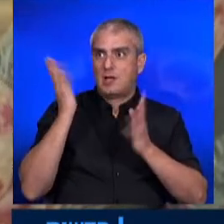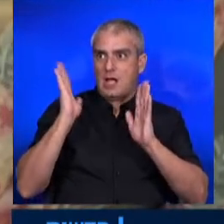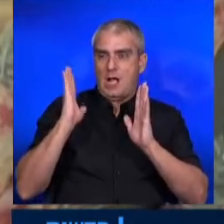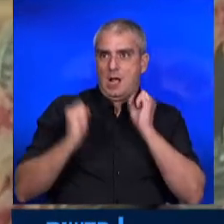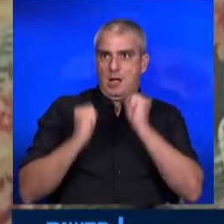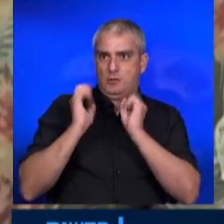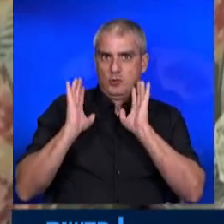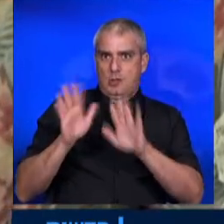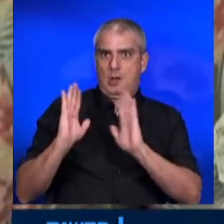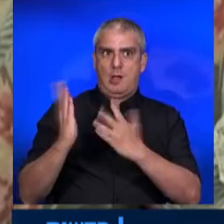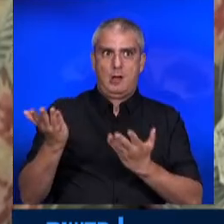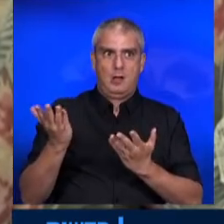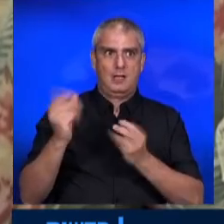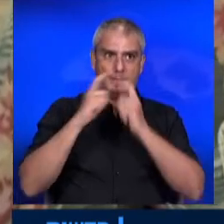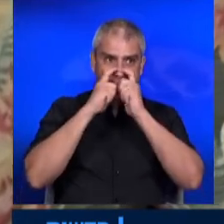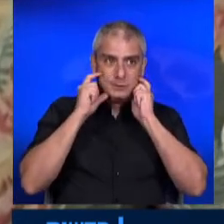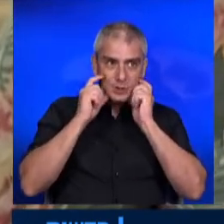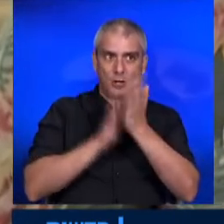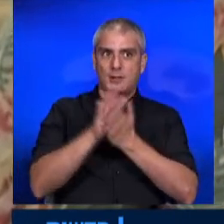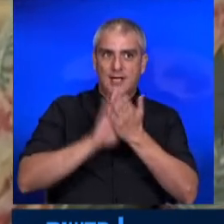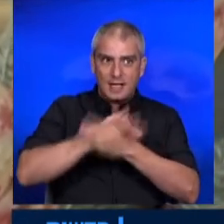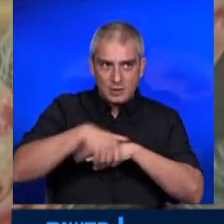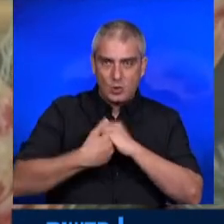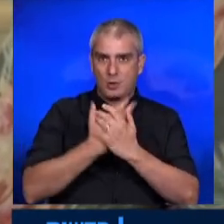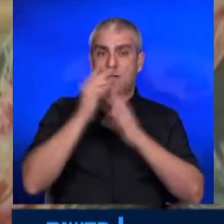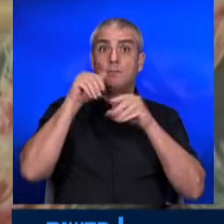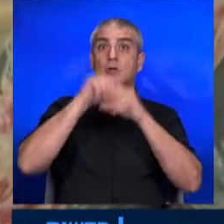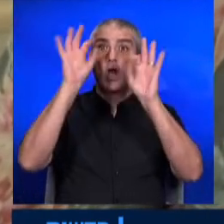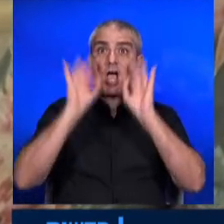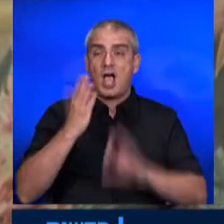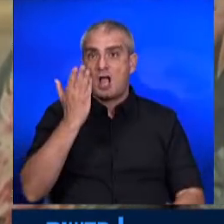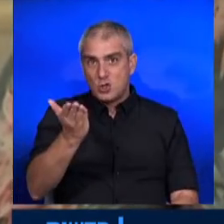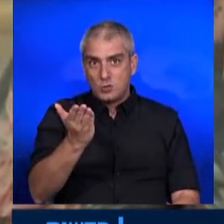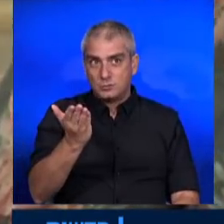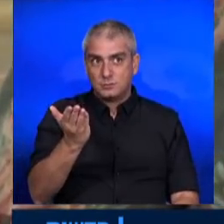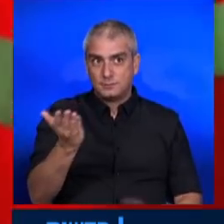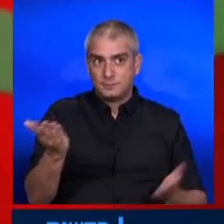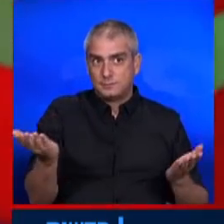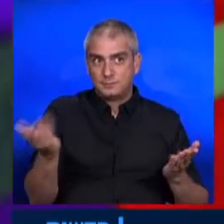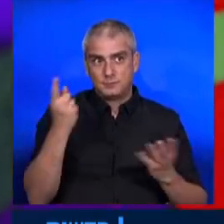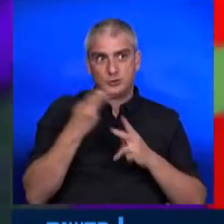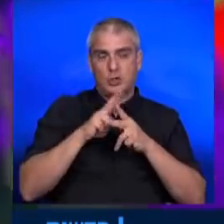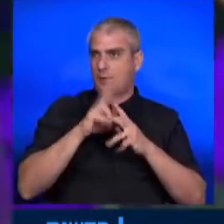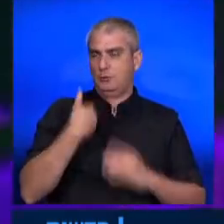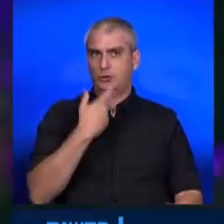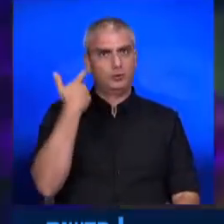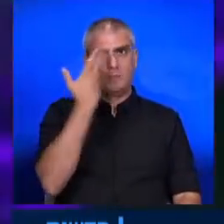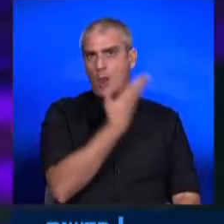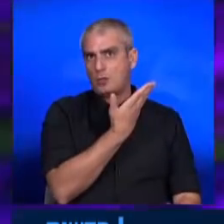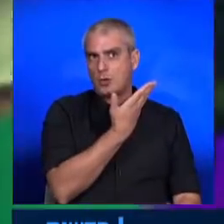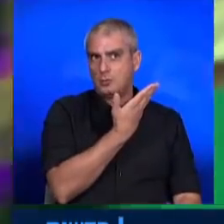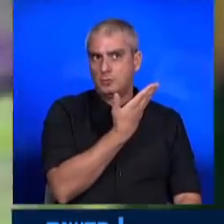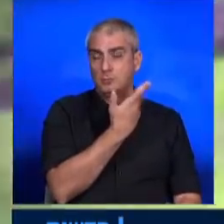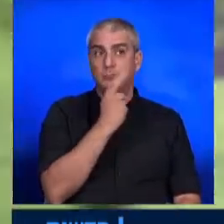with the masks, yeah. with disinfecting everything, with hand wash in the shops. That's better than what we have in London. עלייה בתחלואה